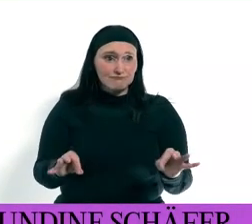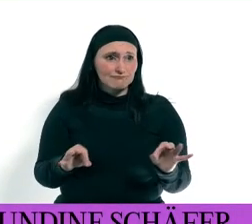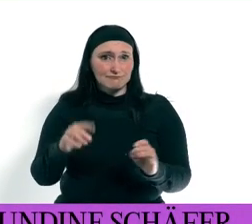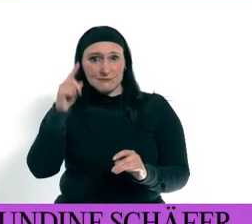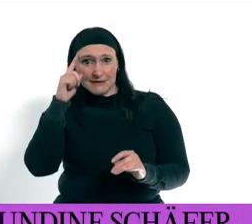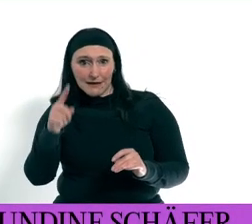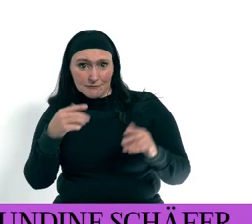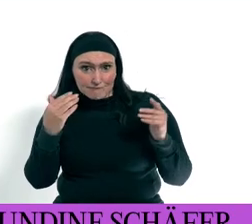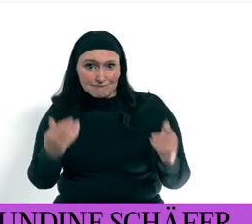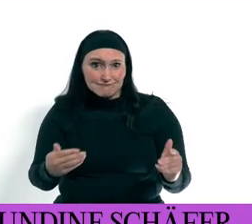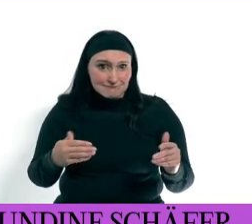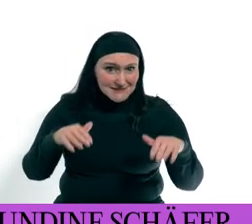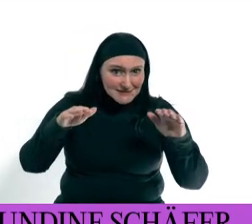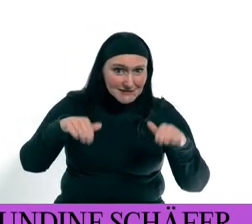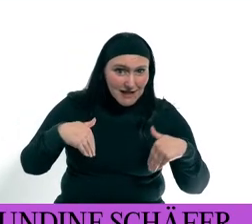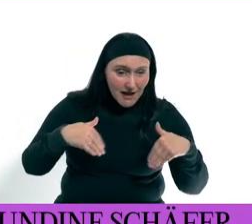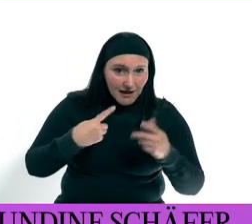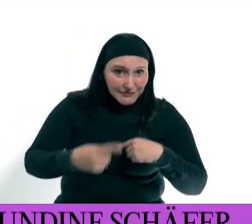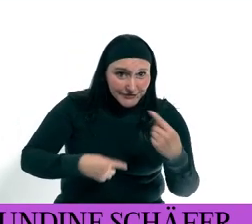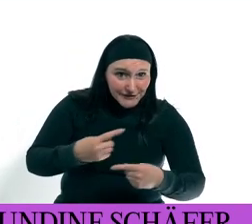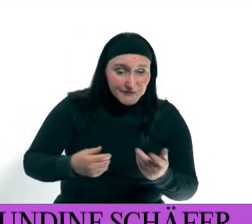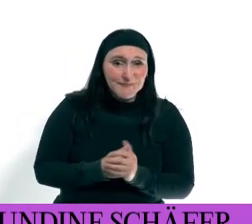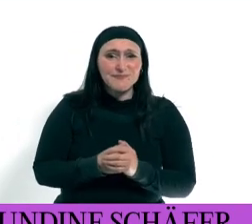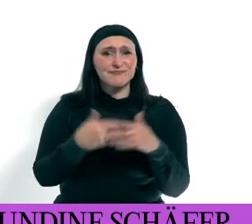Ich glaube, wir können gleich loslegen